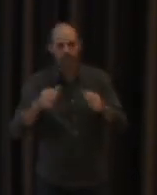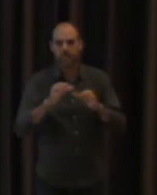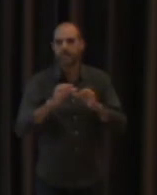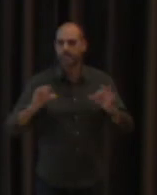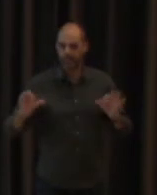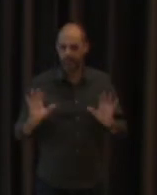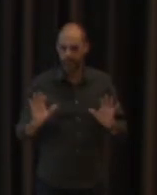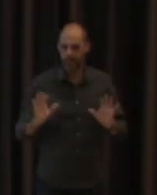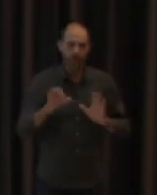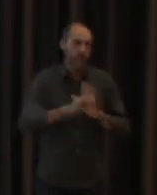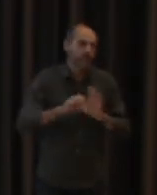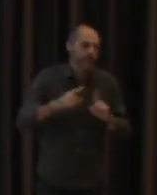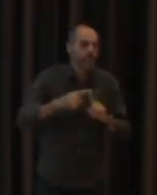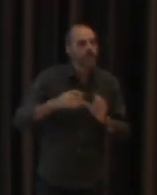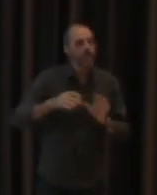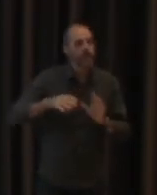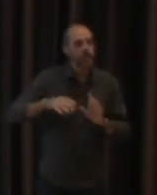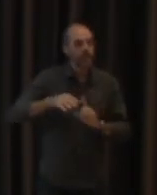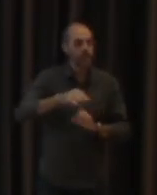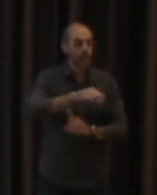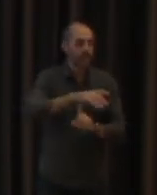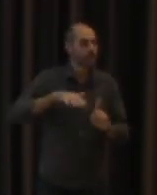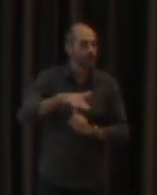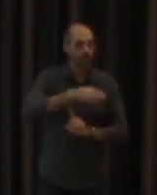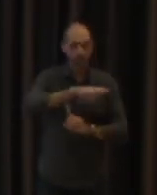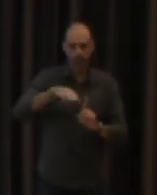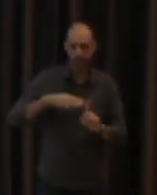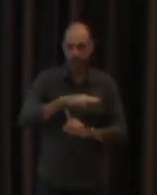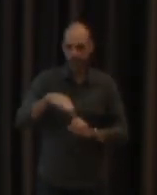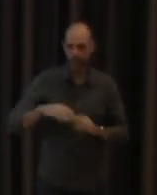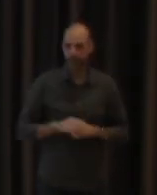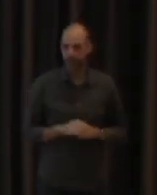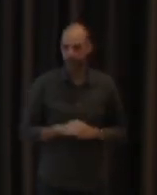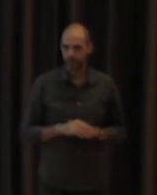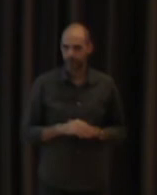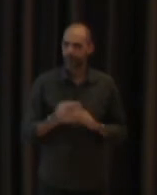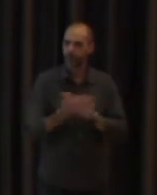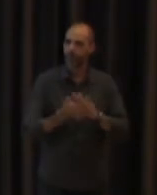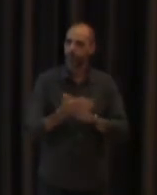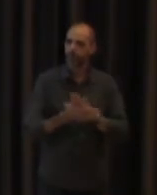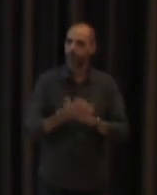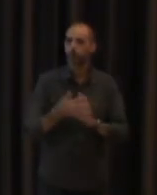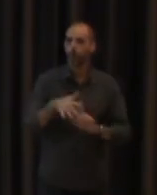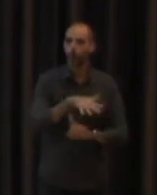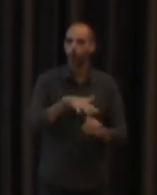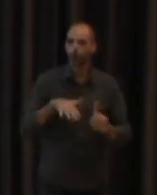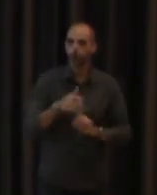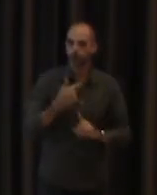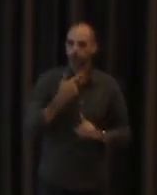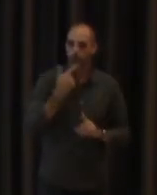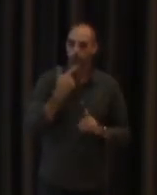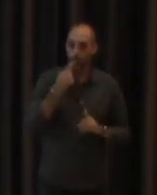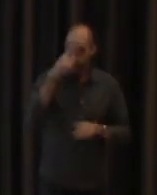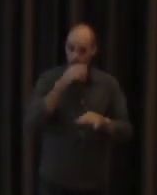i de passada una mica de semàntica i de pragmàtica. Parlarem d'alguns contextos en què un pronom feble